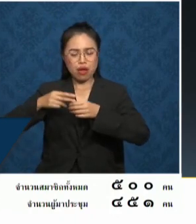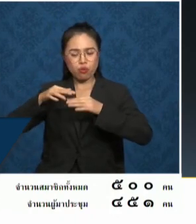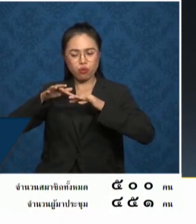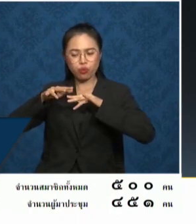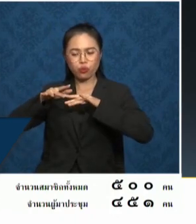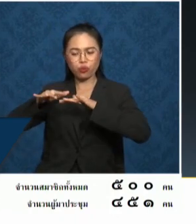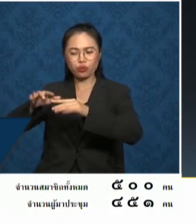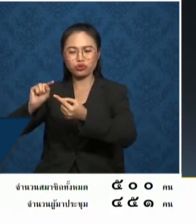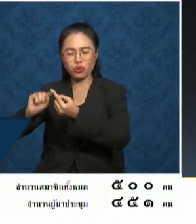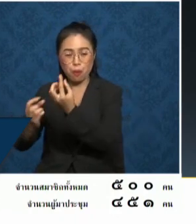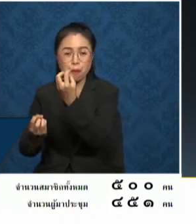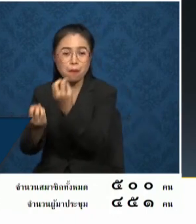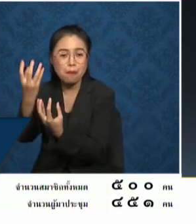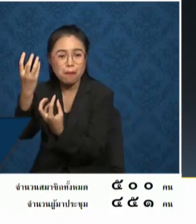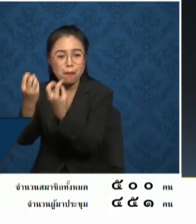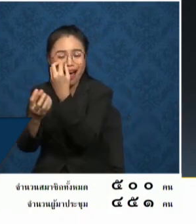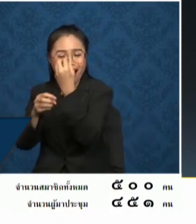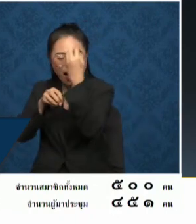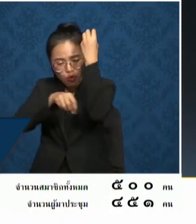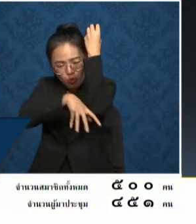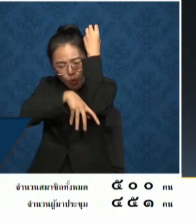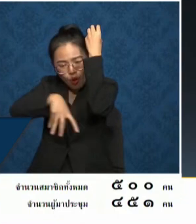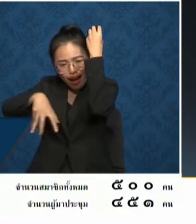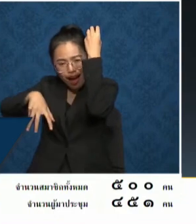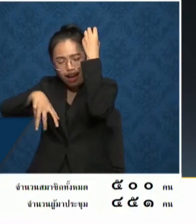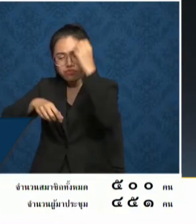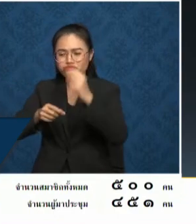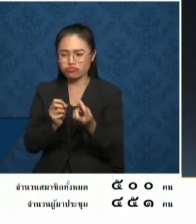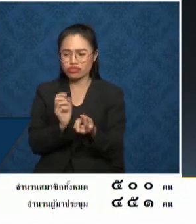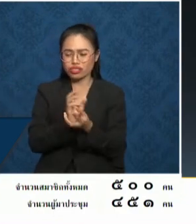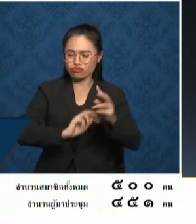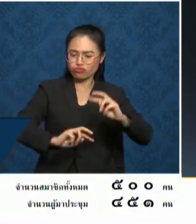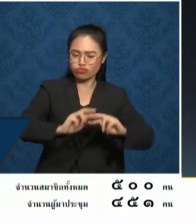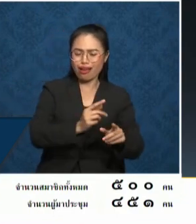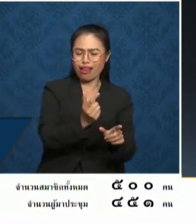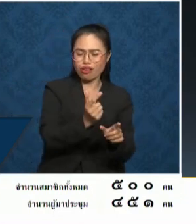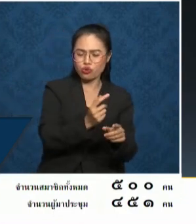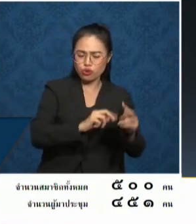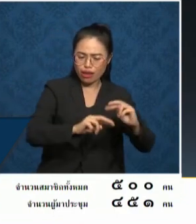โซนป่าชายเลนซึ่งมีอนุบาลสัตว์น้ำมากมายหรือครับท่าน